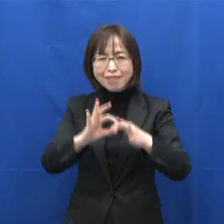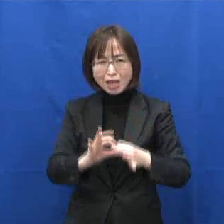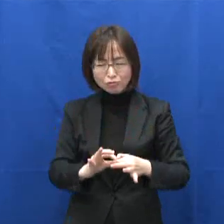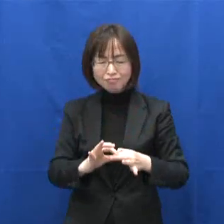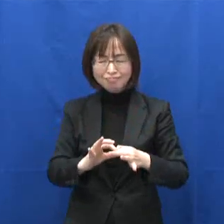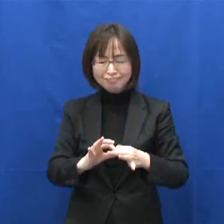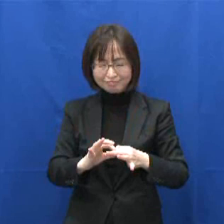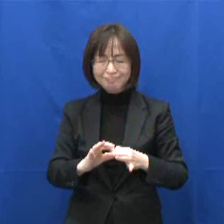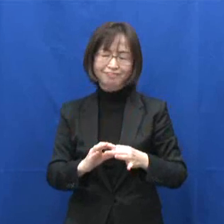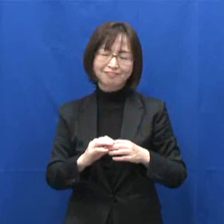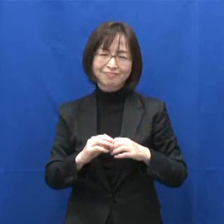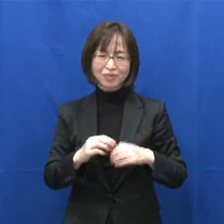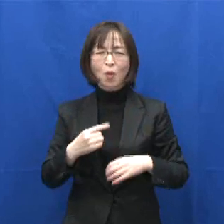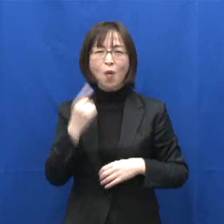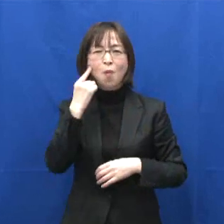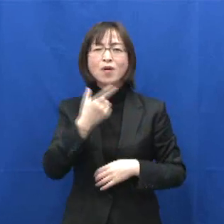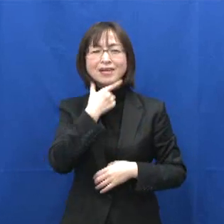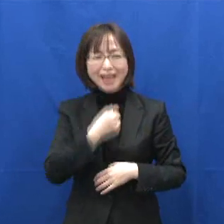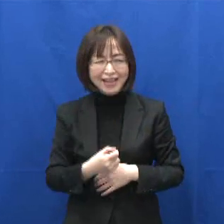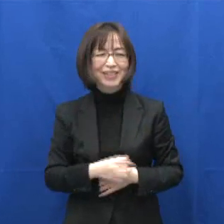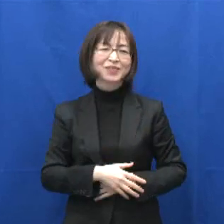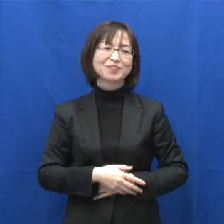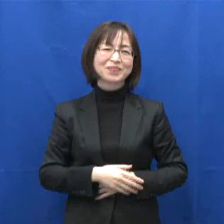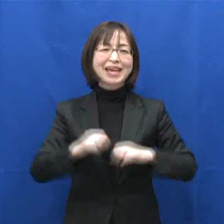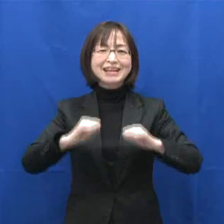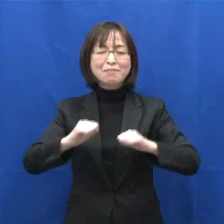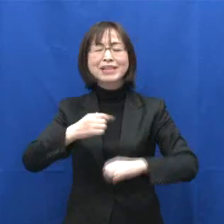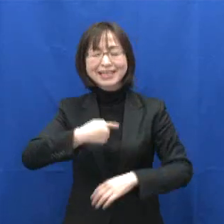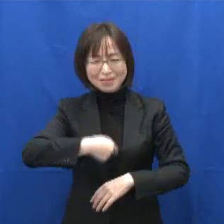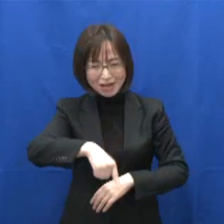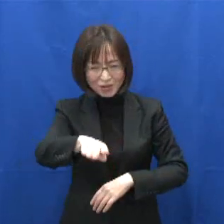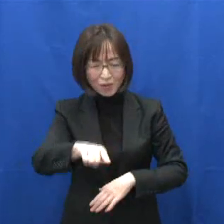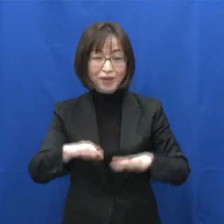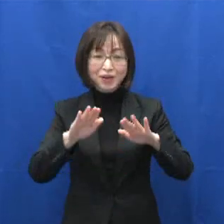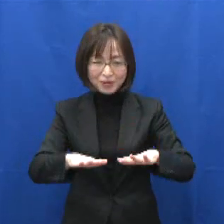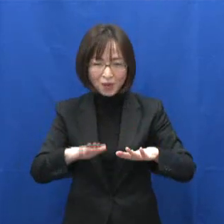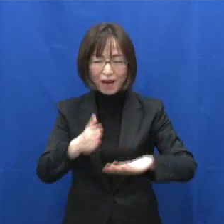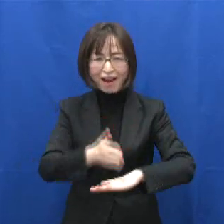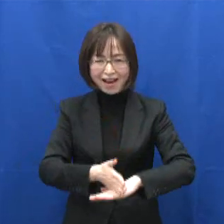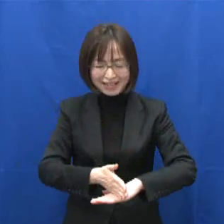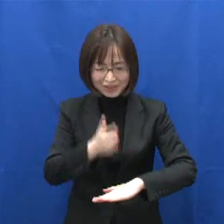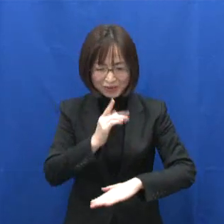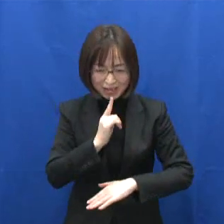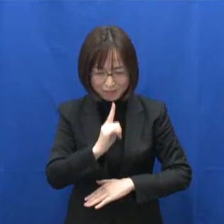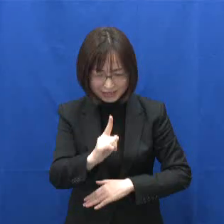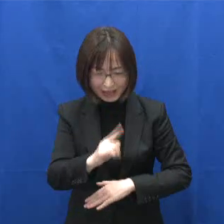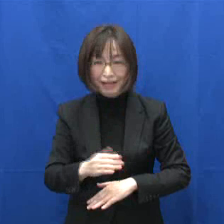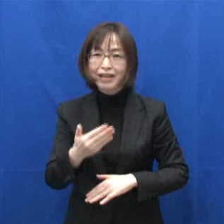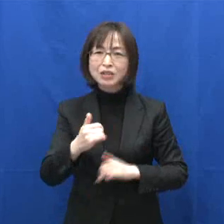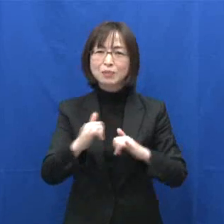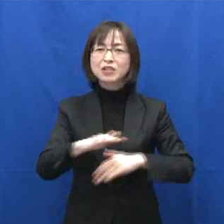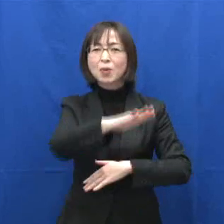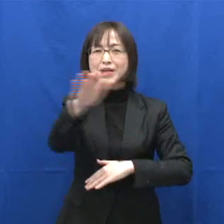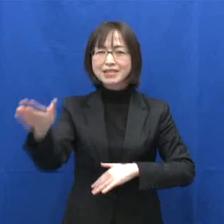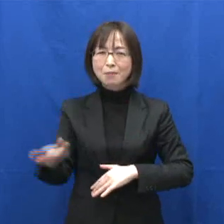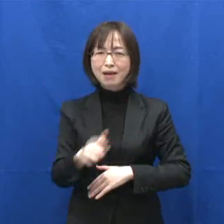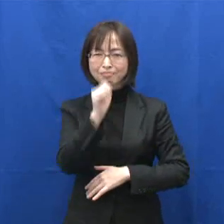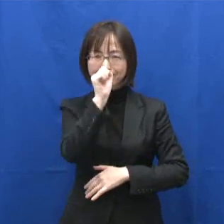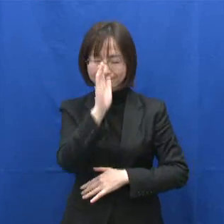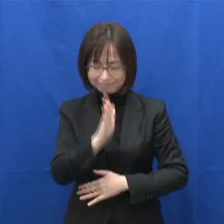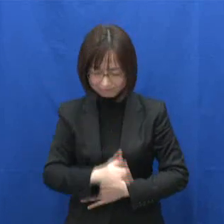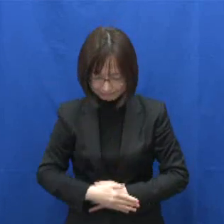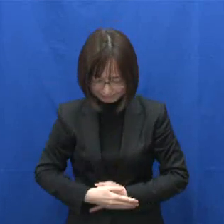いですね。 そうですね、 区長を 力を合わせて、ね、はい、頑張ってまいりましょう、ね、 本日はありがとうございました。 君の皆さん、どうぞよろしくお願いします。